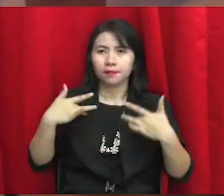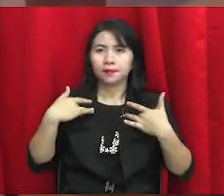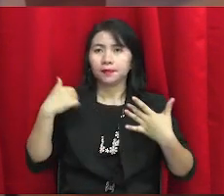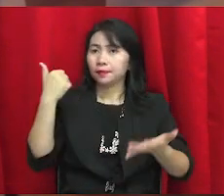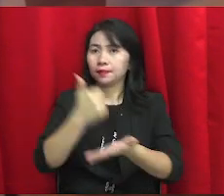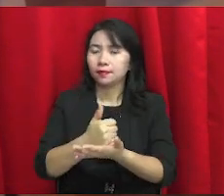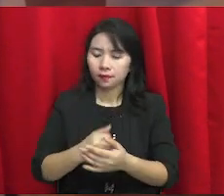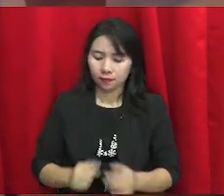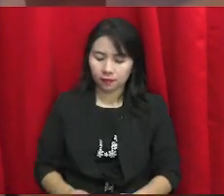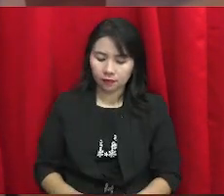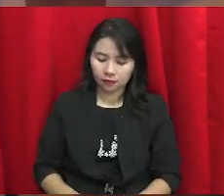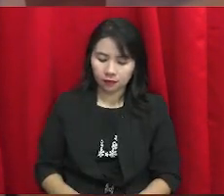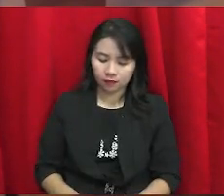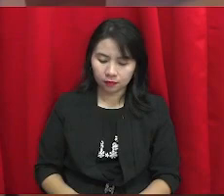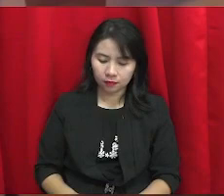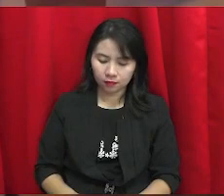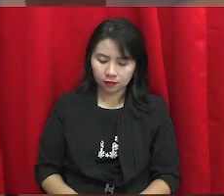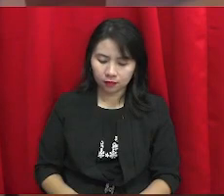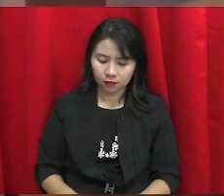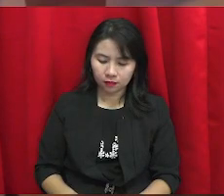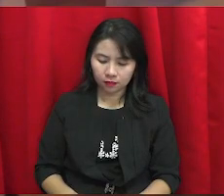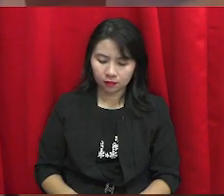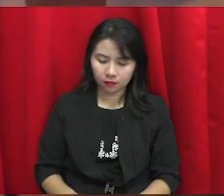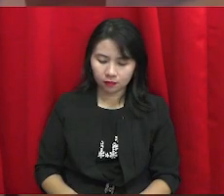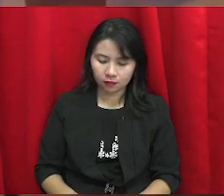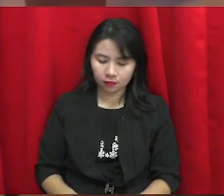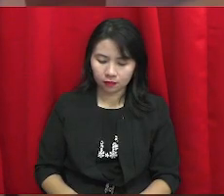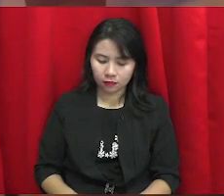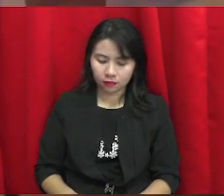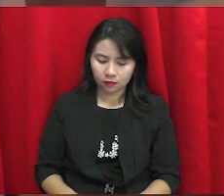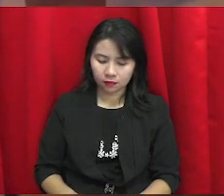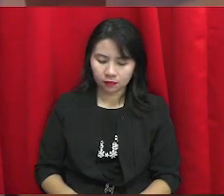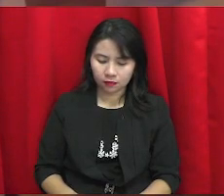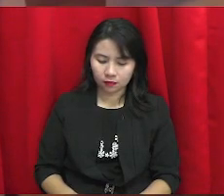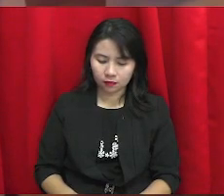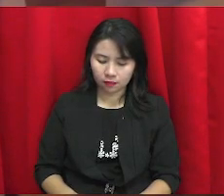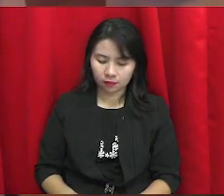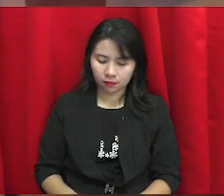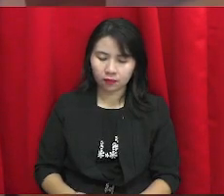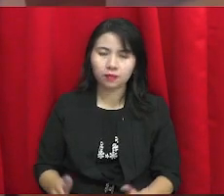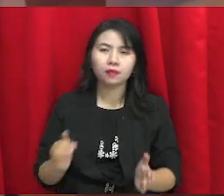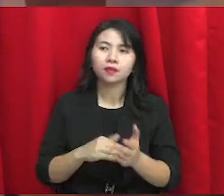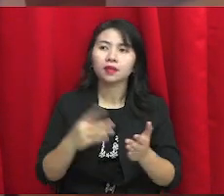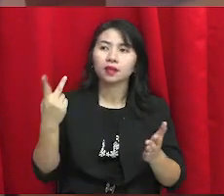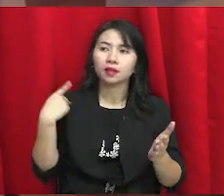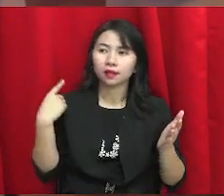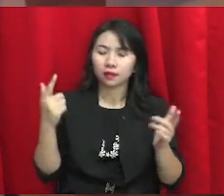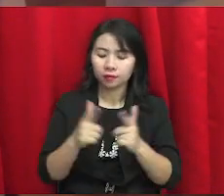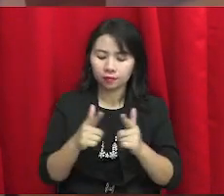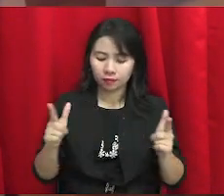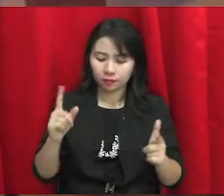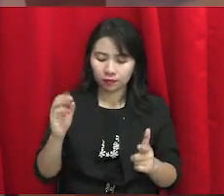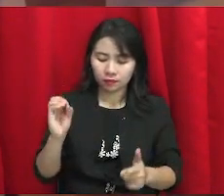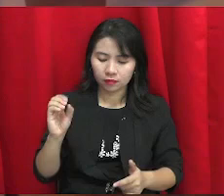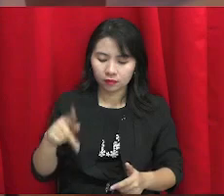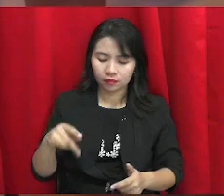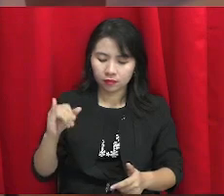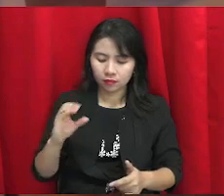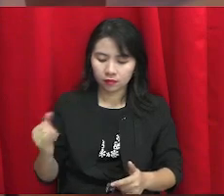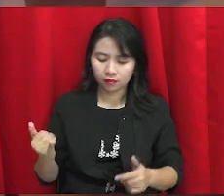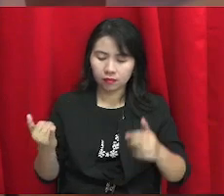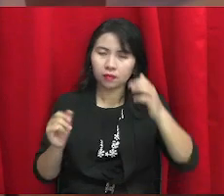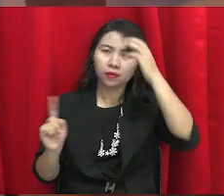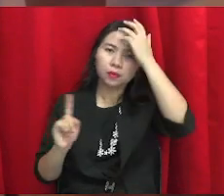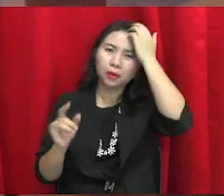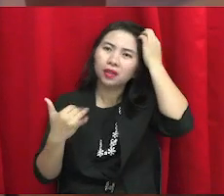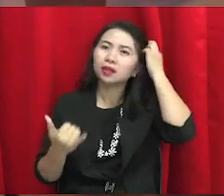Ma'am Ara. Amen. Ayun, maraming salamat po. Napakaganda po talaga ng ating topic na Thy Will Be Done. At ang nag-strike po talaga sa akin, Sir,